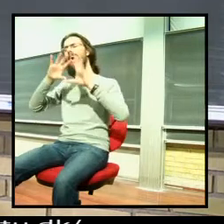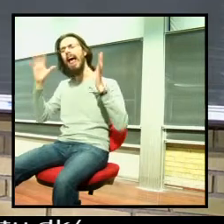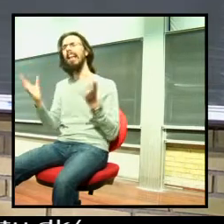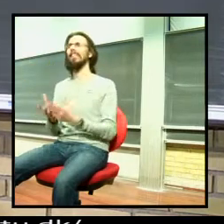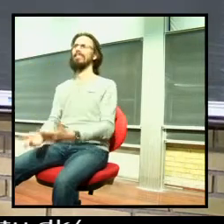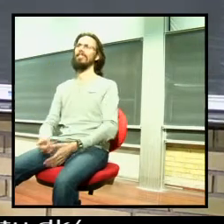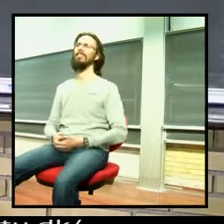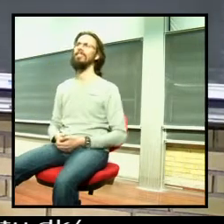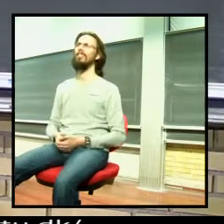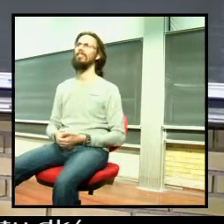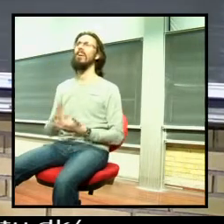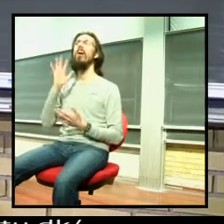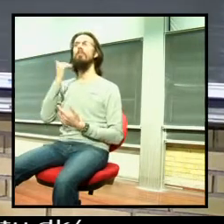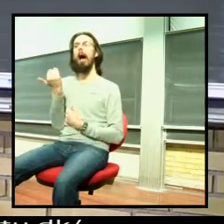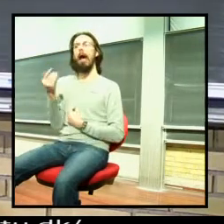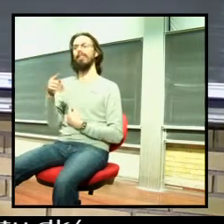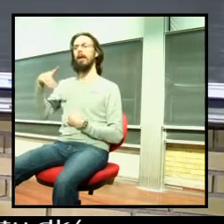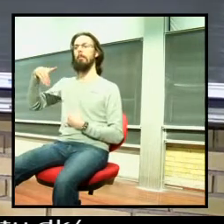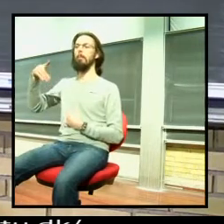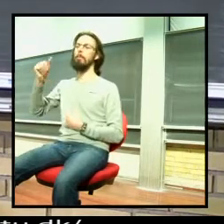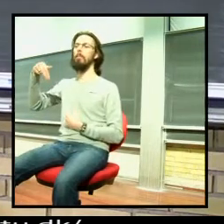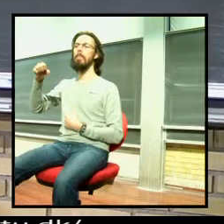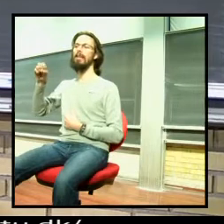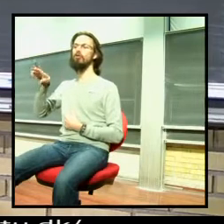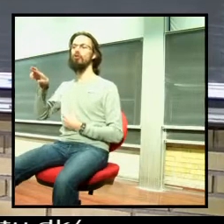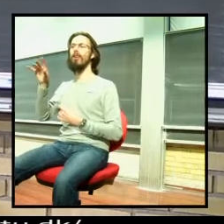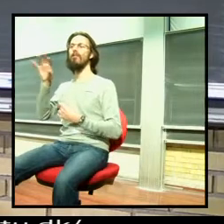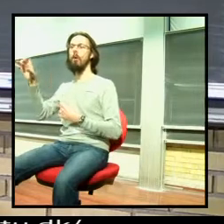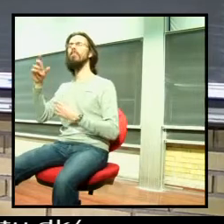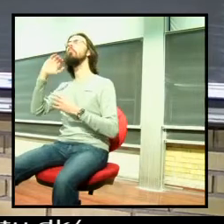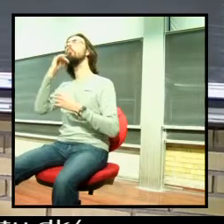Og når vi har panserformlen, så skal vi lige bruge lidt tid på at kigge på struktur.